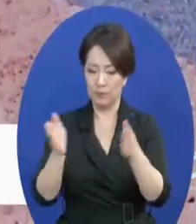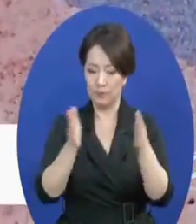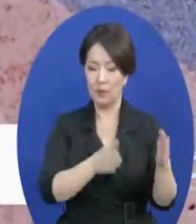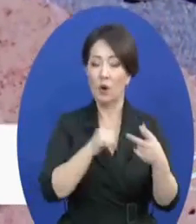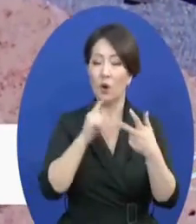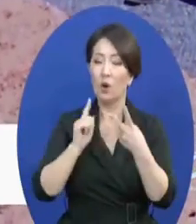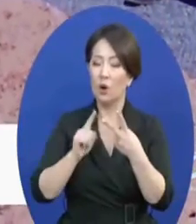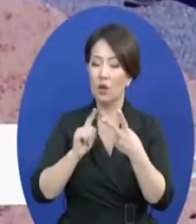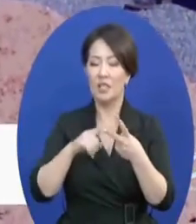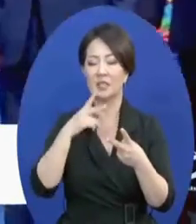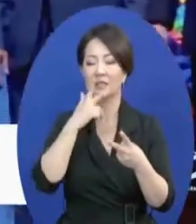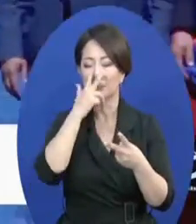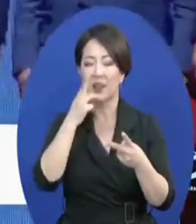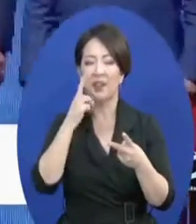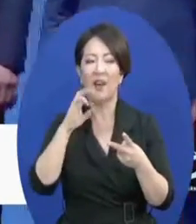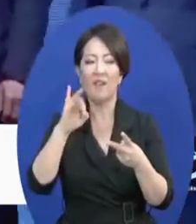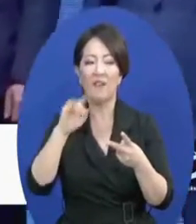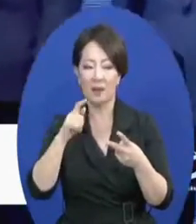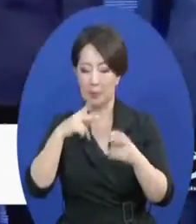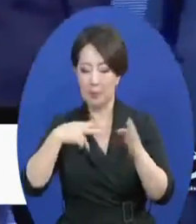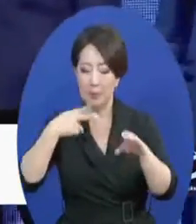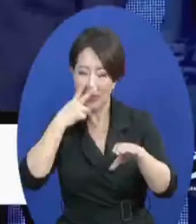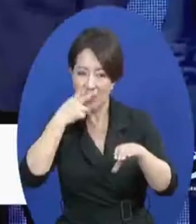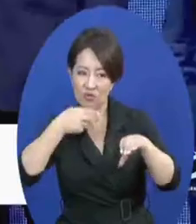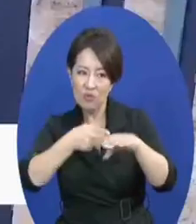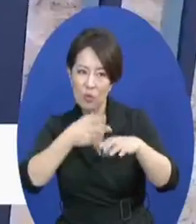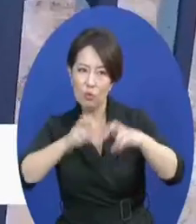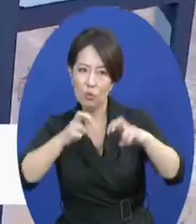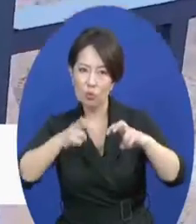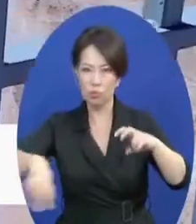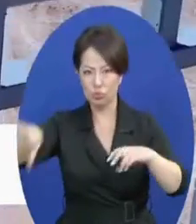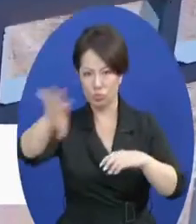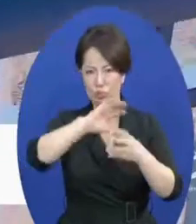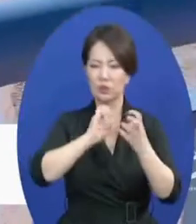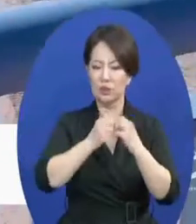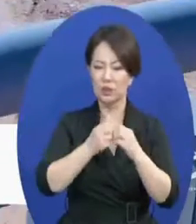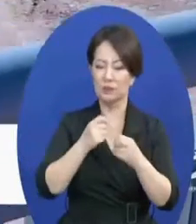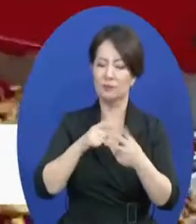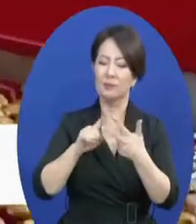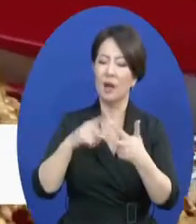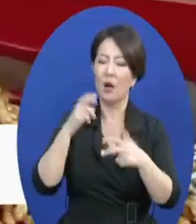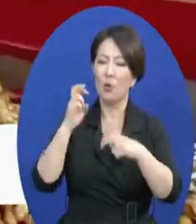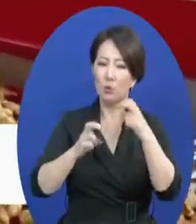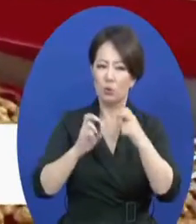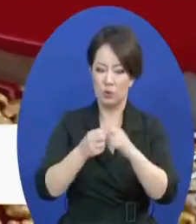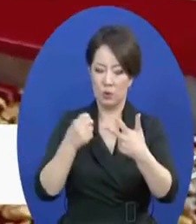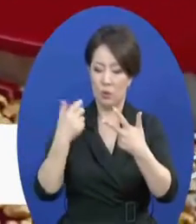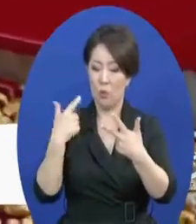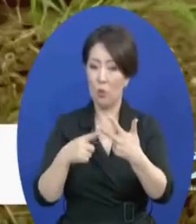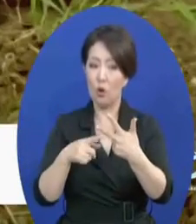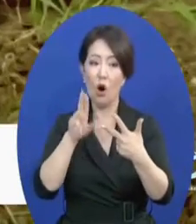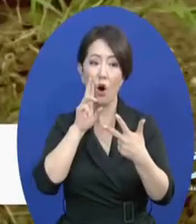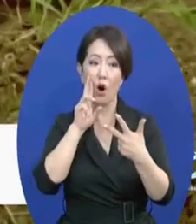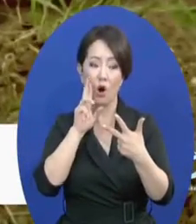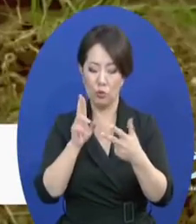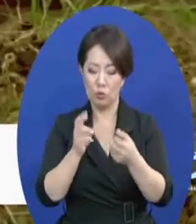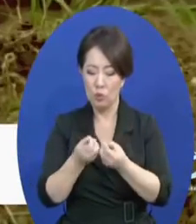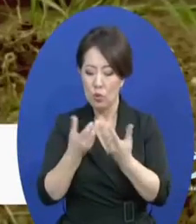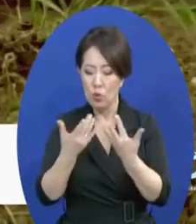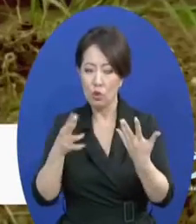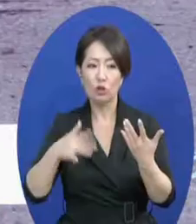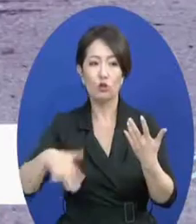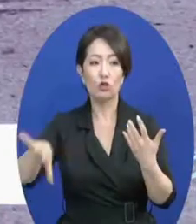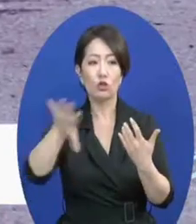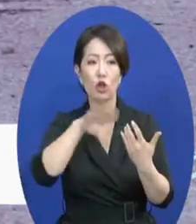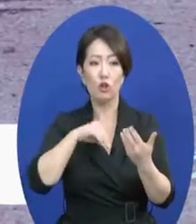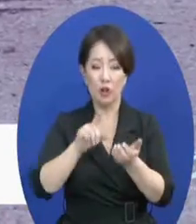үтэгтхүүн бэнзайн шатхунаа эхорноуэндаа үүлдүүрлэж нээвт тэмээн ажүүүлдүүрээг хоггжүүлэх. Гору хүнсний бүтэгтхүүнээр дотоудын хэргэсээг